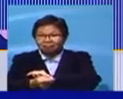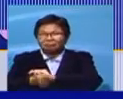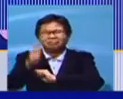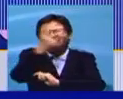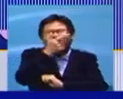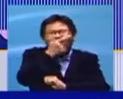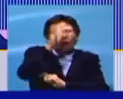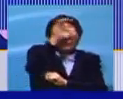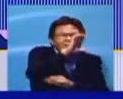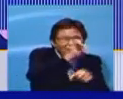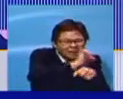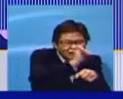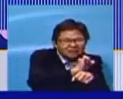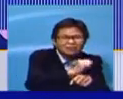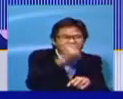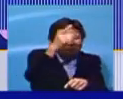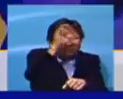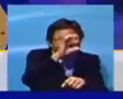j